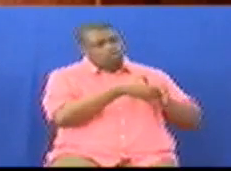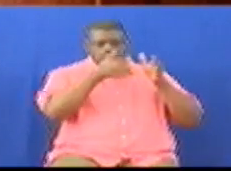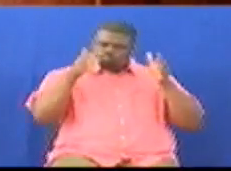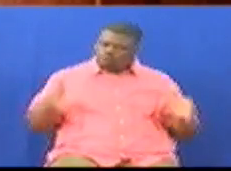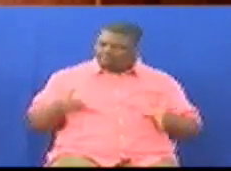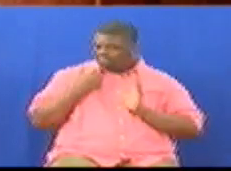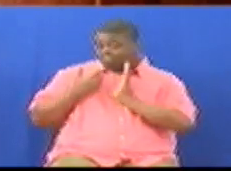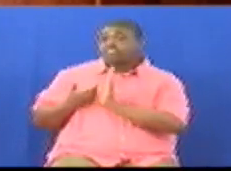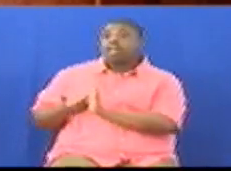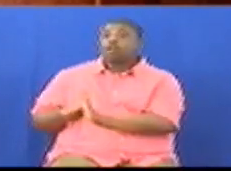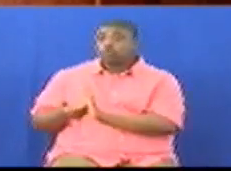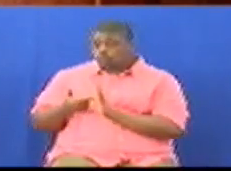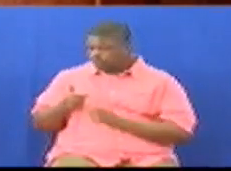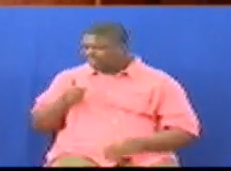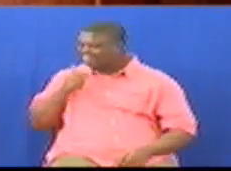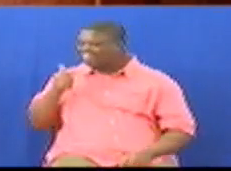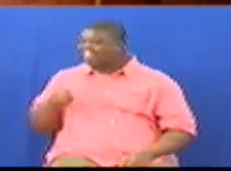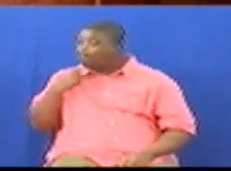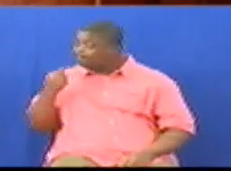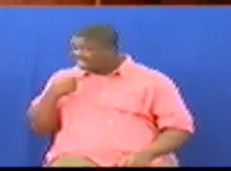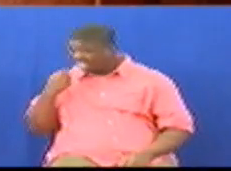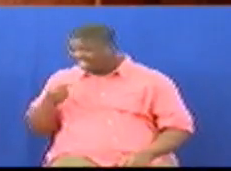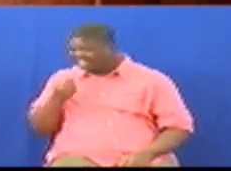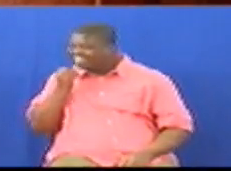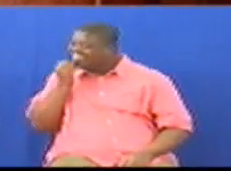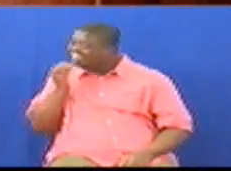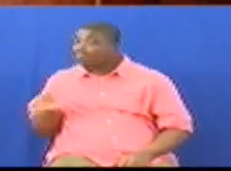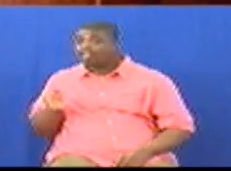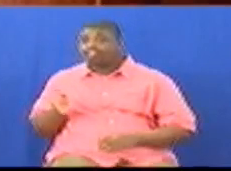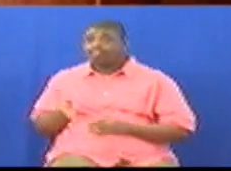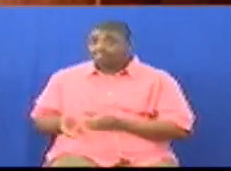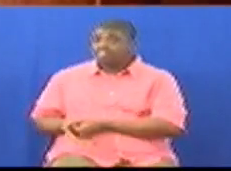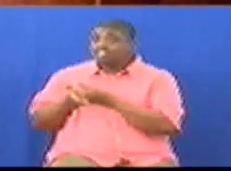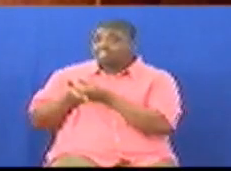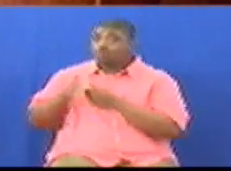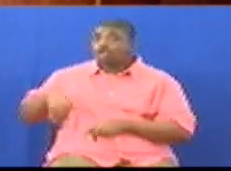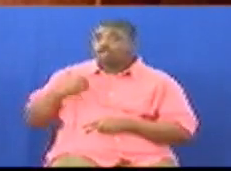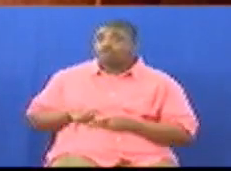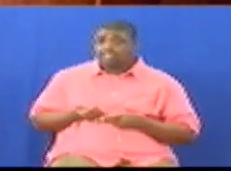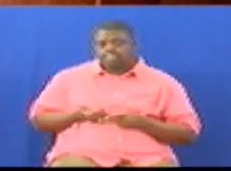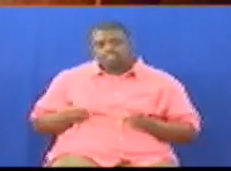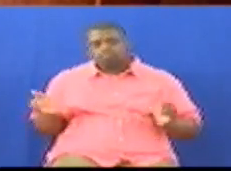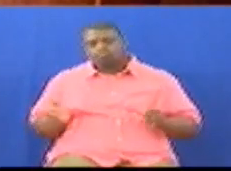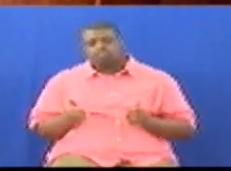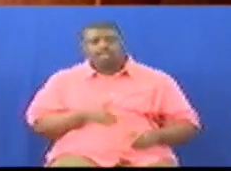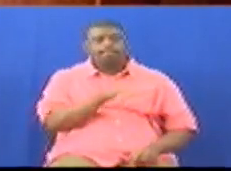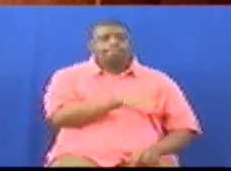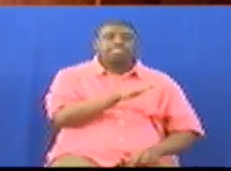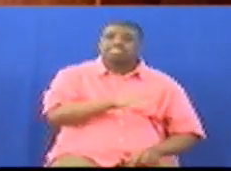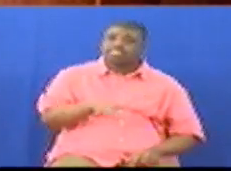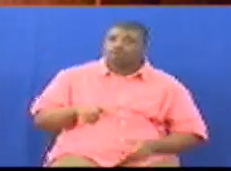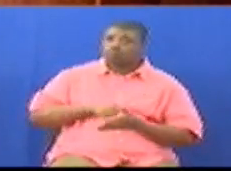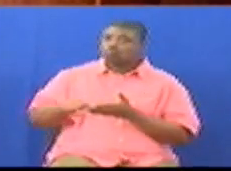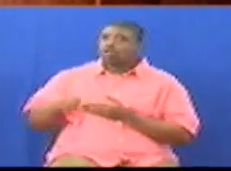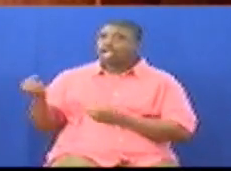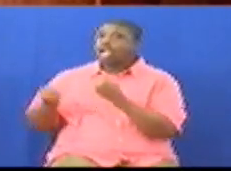Temeke imesaidia kikundi cha jukwaa la wanawake la Mibulani kinachojihusisha utunzaji wa mazingira kwa kununulia gari la kuzoa taka